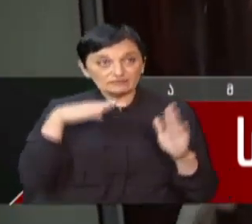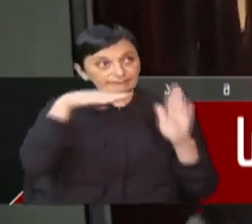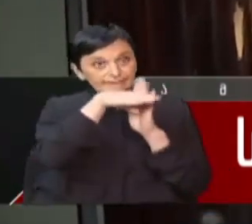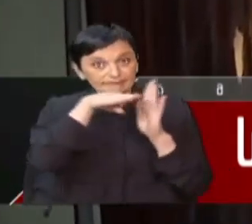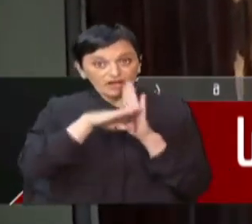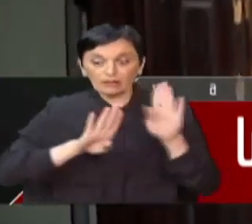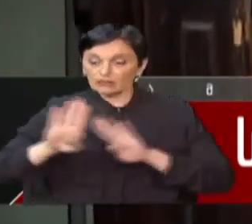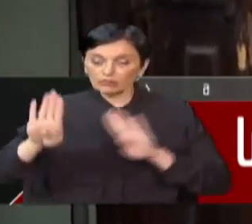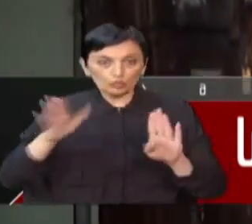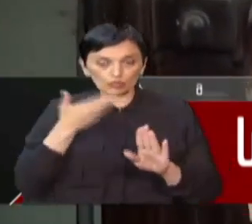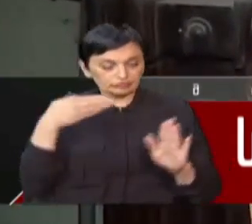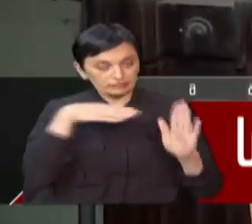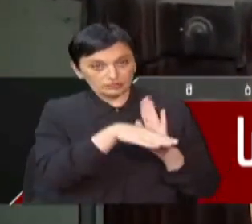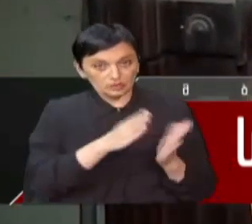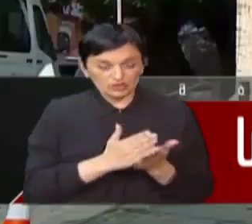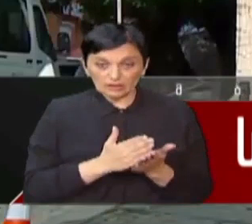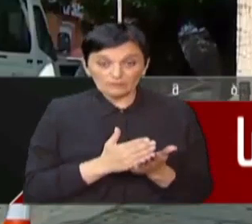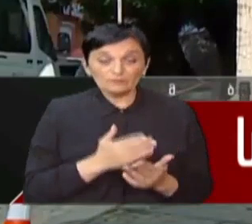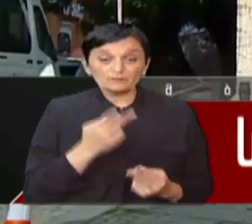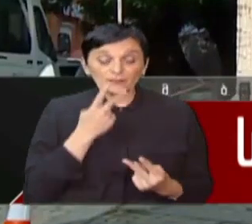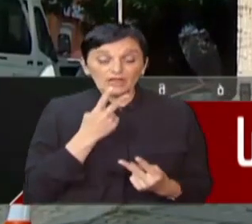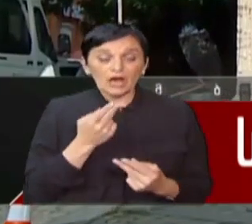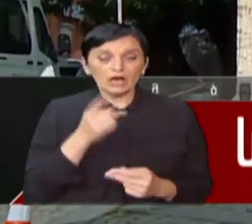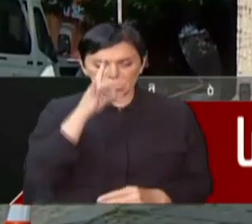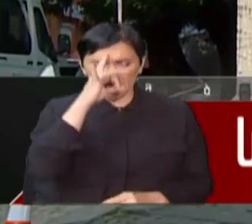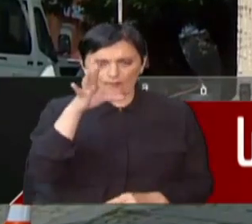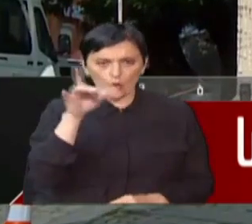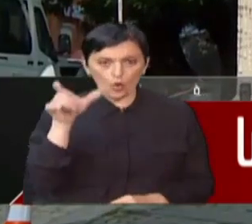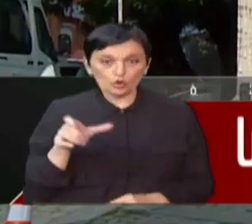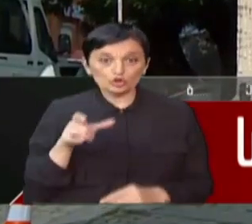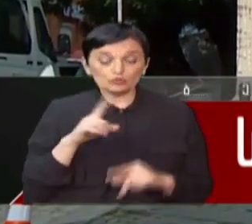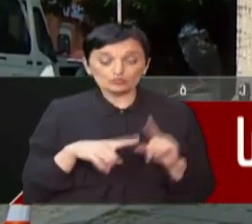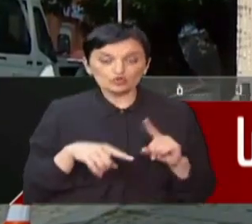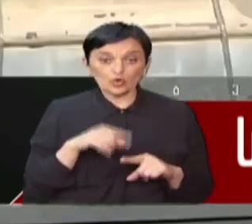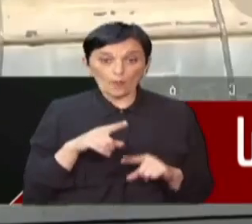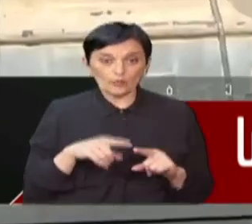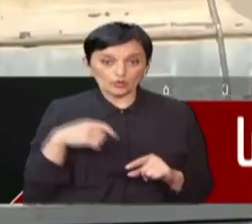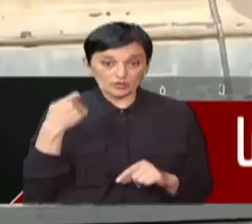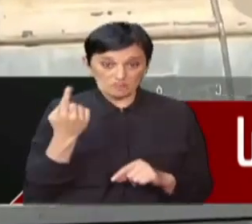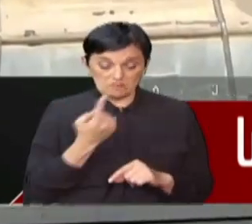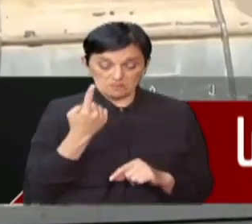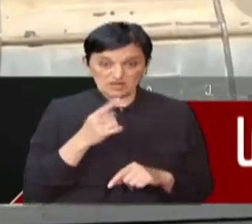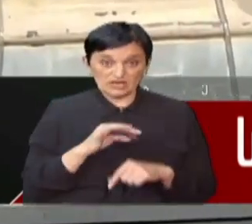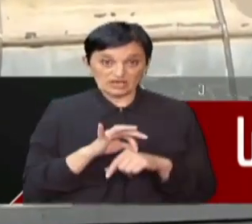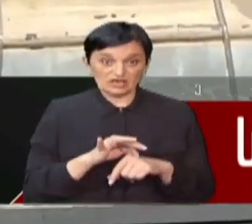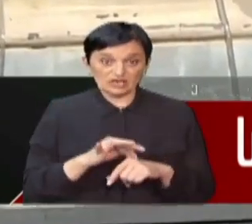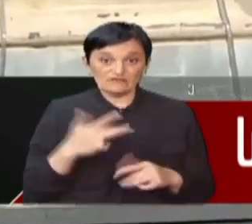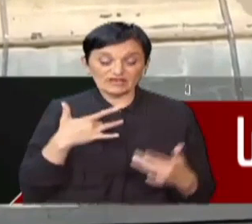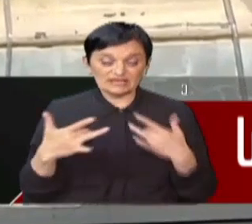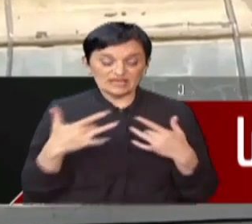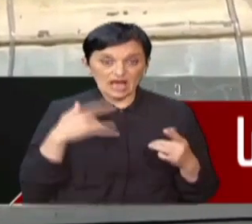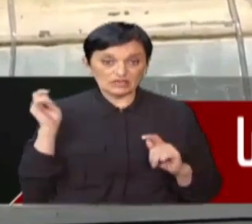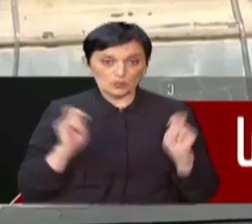ოთახშია მოთავსებული. Ნიშანდობლივია, რომ გამოჩენილი რეჟისორის მშობლიურ სიღნაღში წელს პირველად ტარდება თეატრალური ფესტივალი